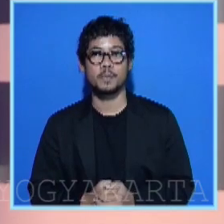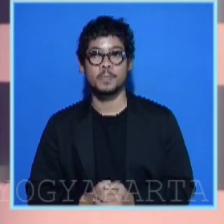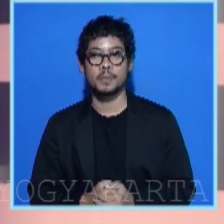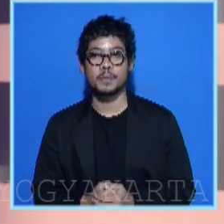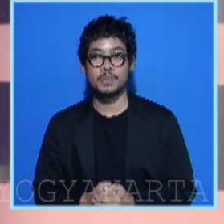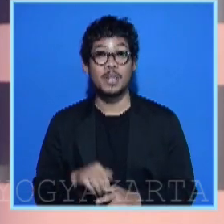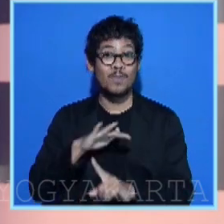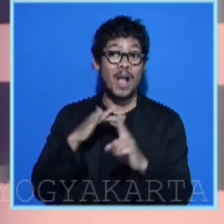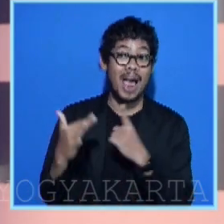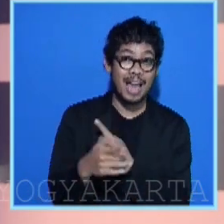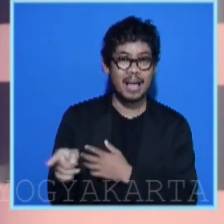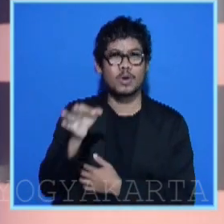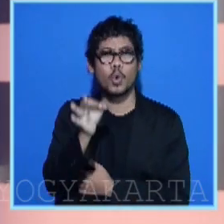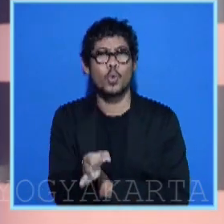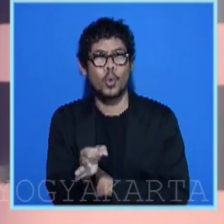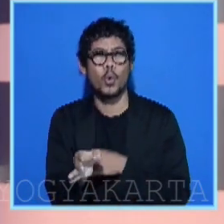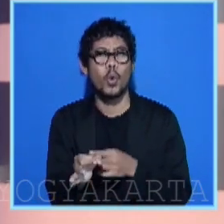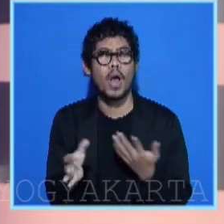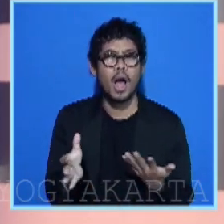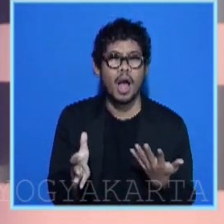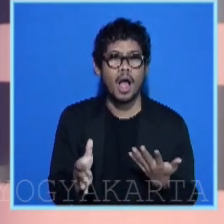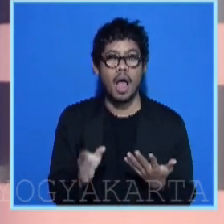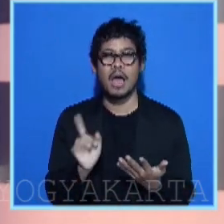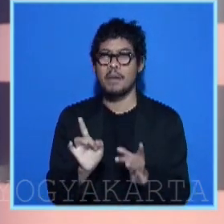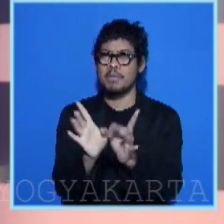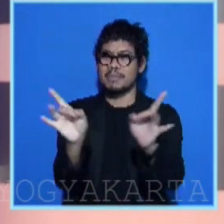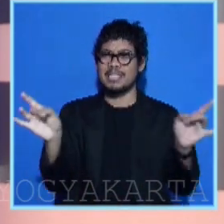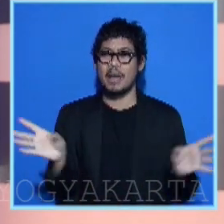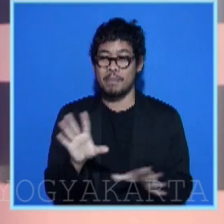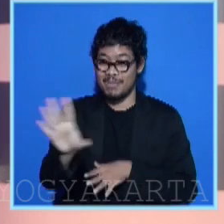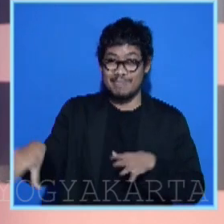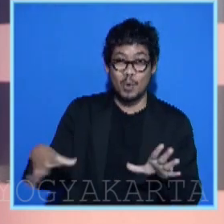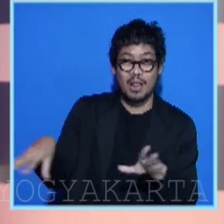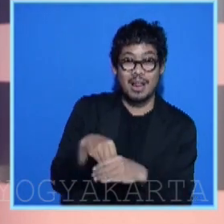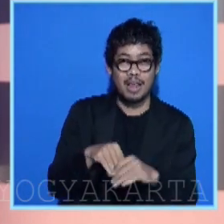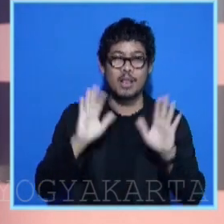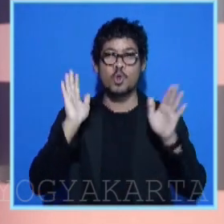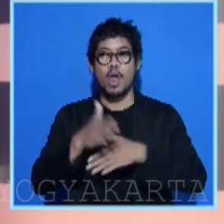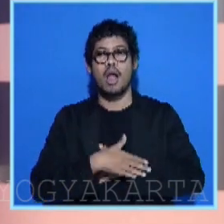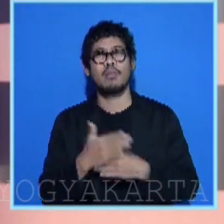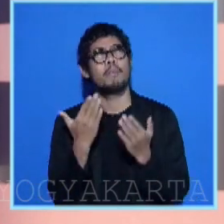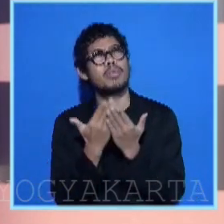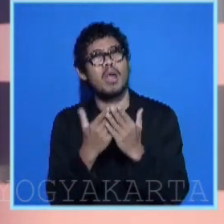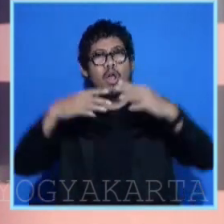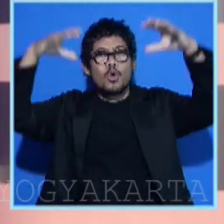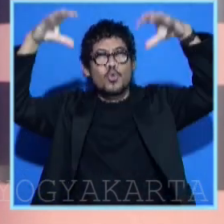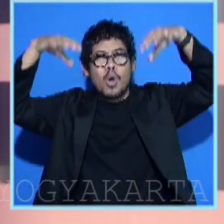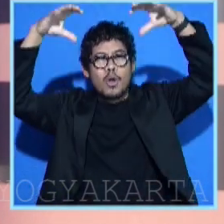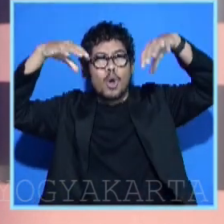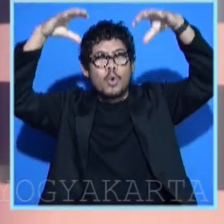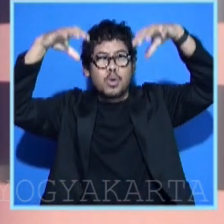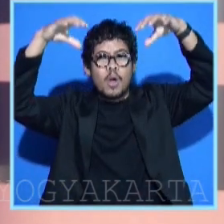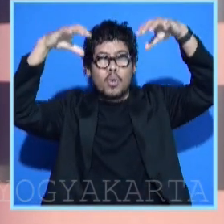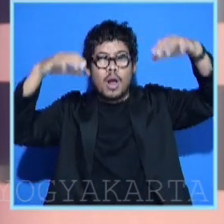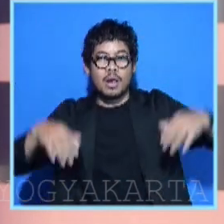warga kota Yogyakarta dari berbagai wilayah mengikuti salat Istisqa di halaman Balai Kota salat Istisqa sebagai